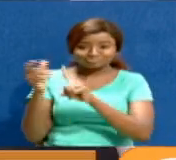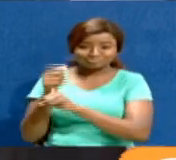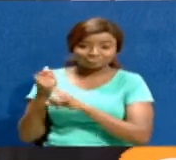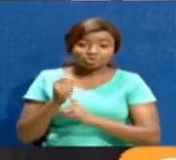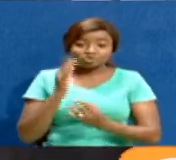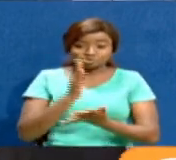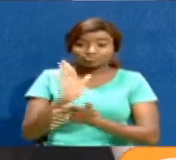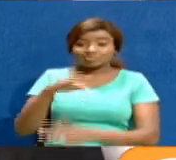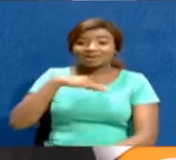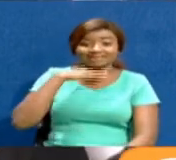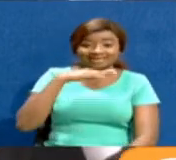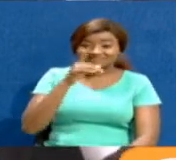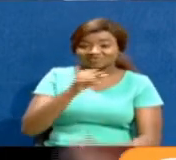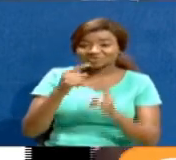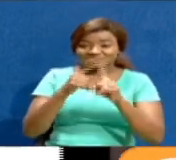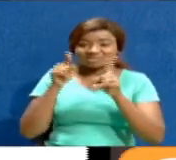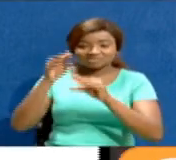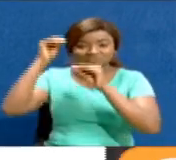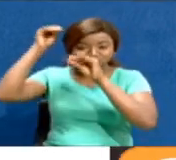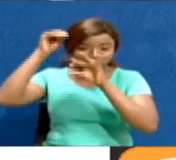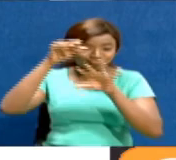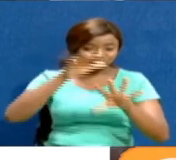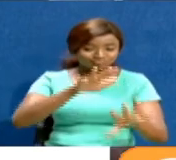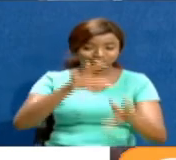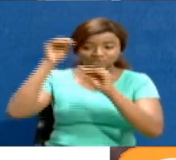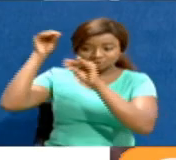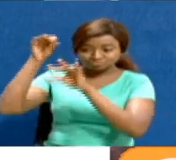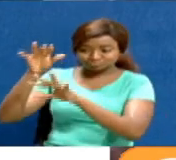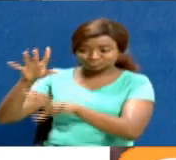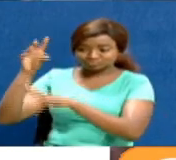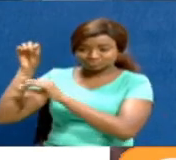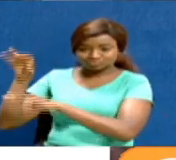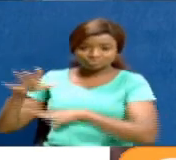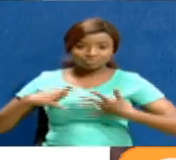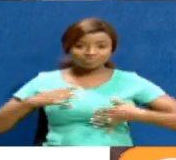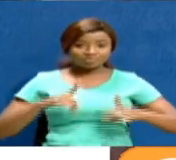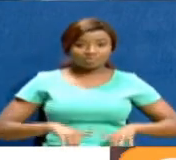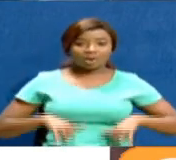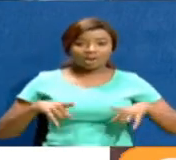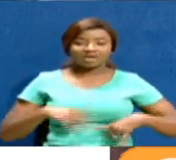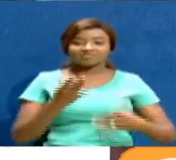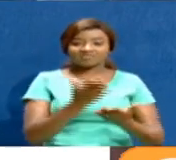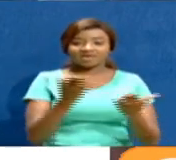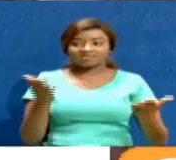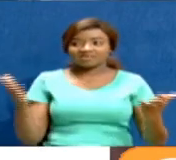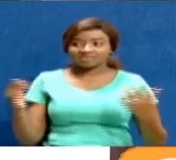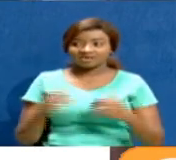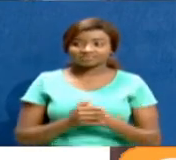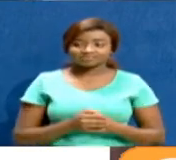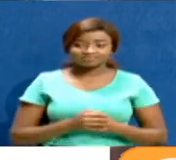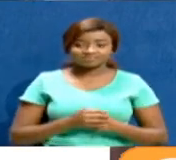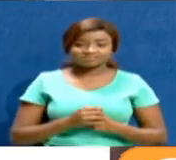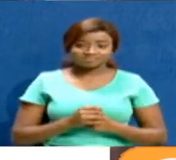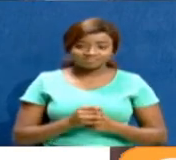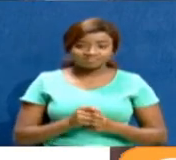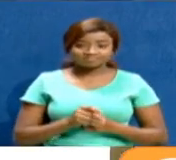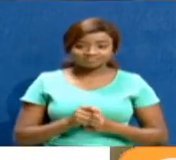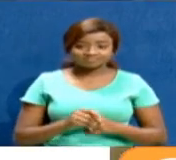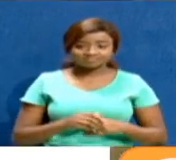her inspirational life will remain a great legacy to her family and many others who knew